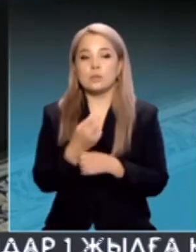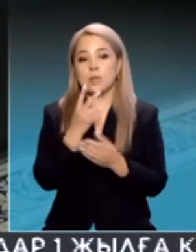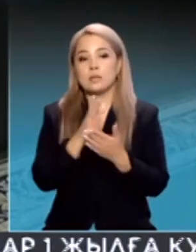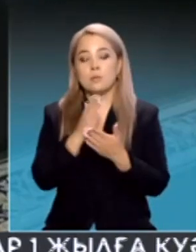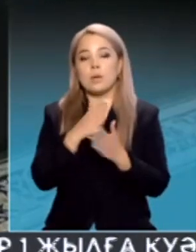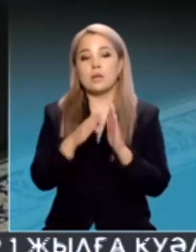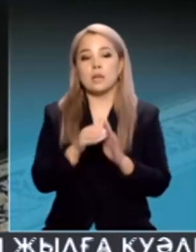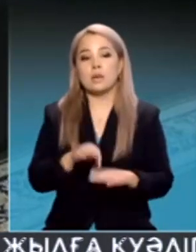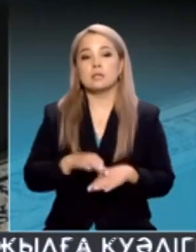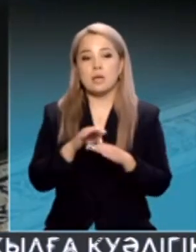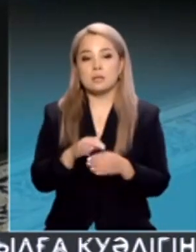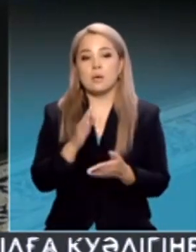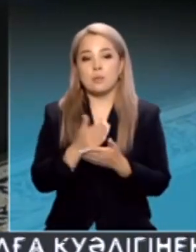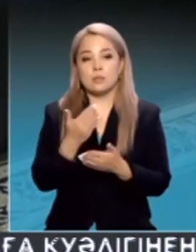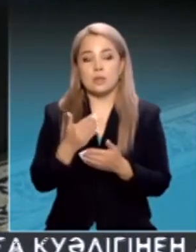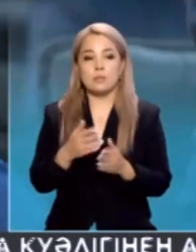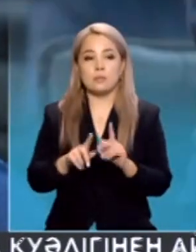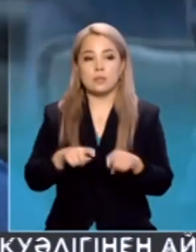берулеріңізді сұраймыз.